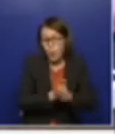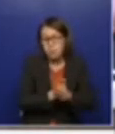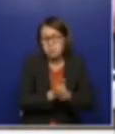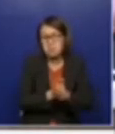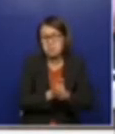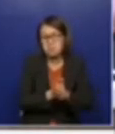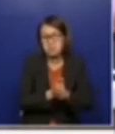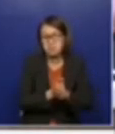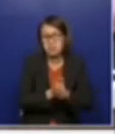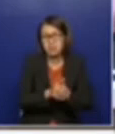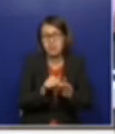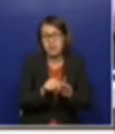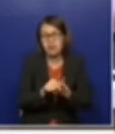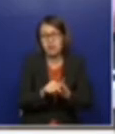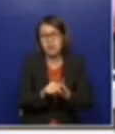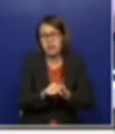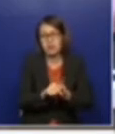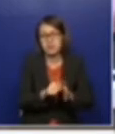คณะ